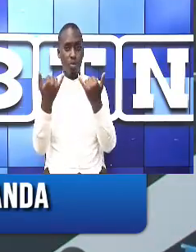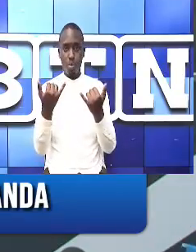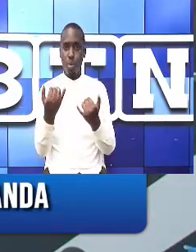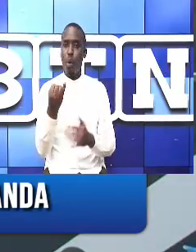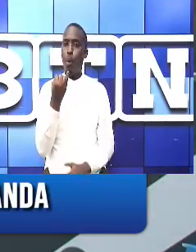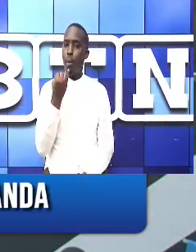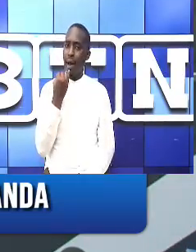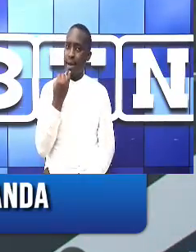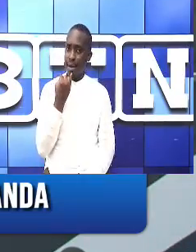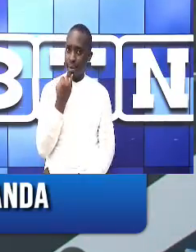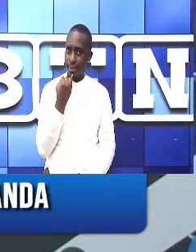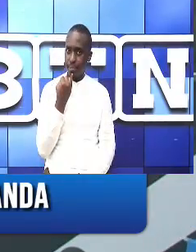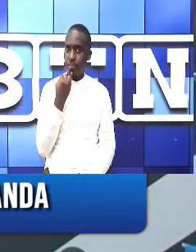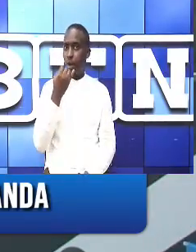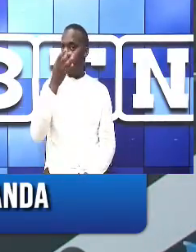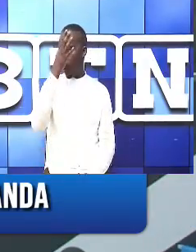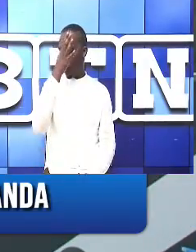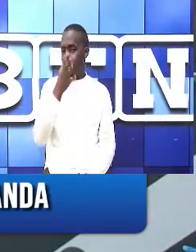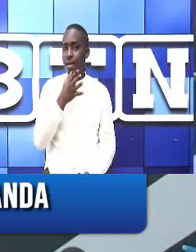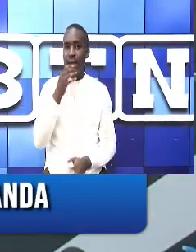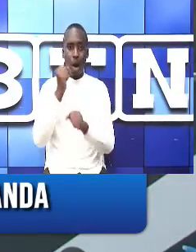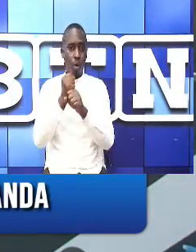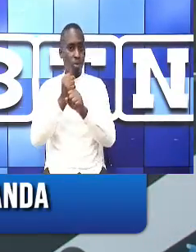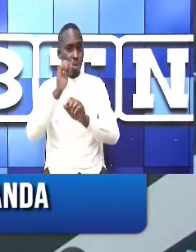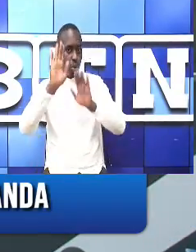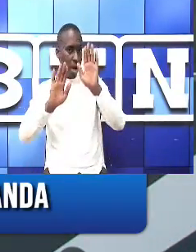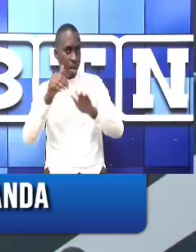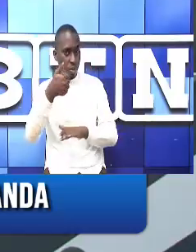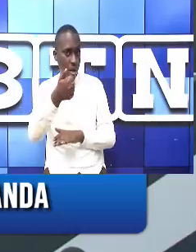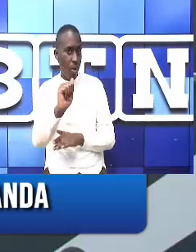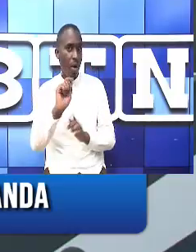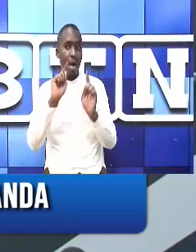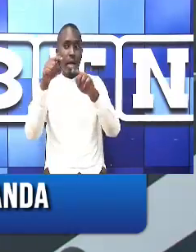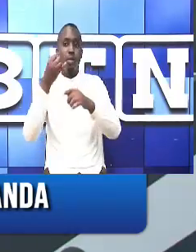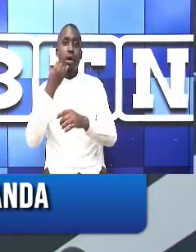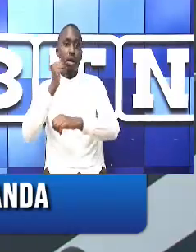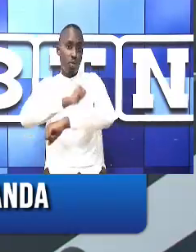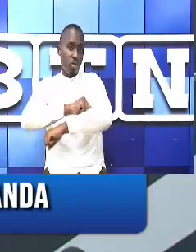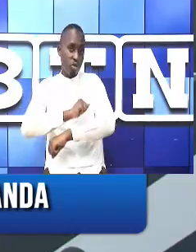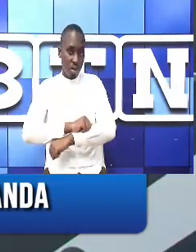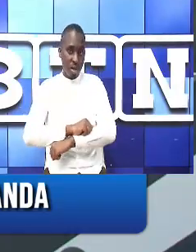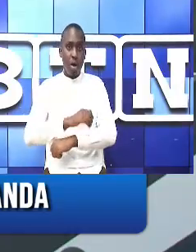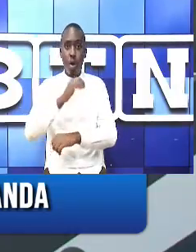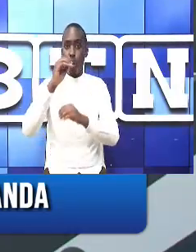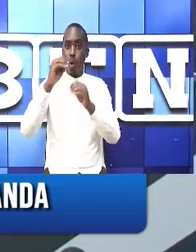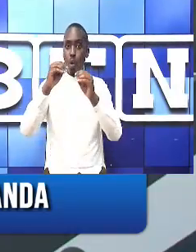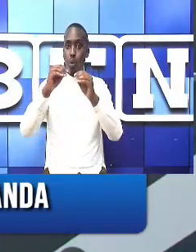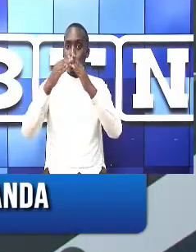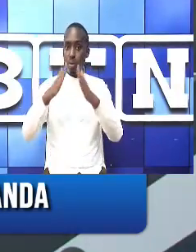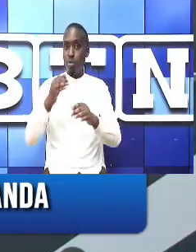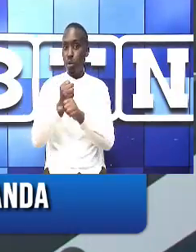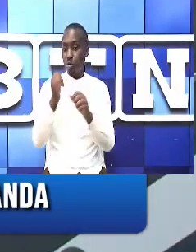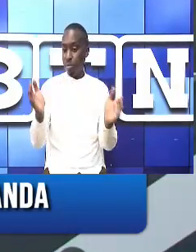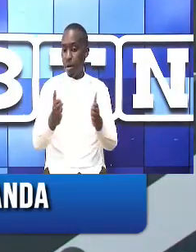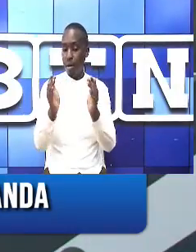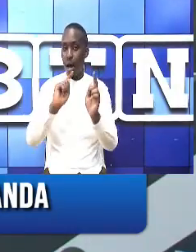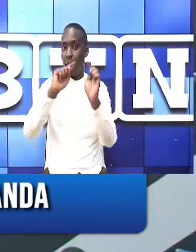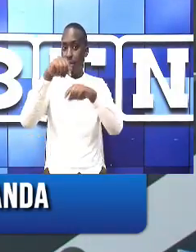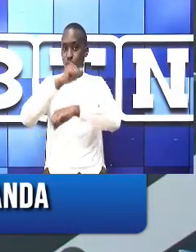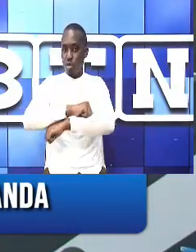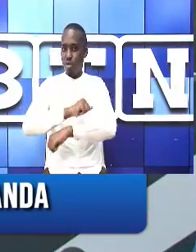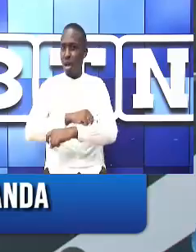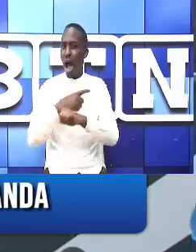umwana umubyeyi akoze rwa ruhare rwagejeje umwana ku ishuri ubuyobozi bukoze bwa bukangurambaga umwana ageze ku ishuri ariko kuri rya